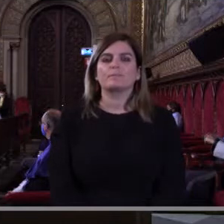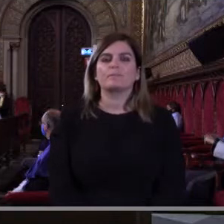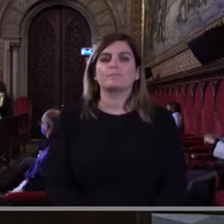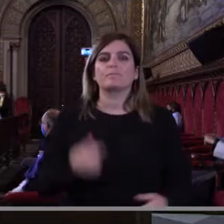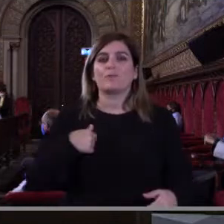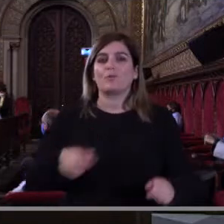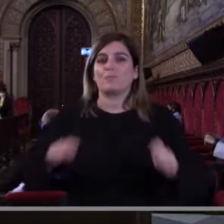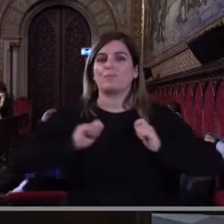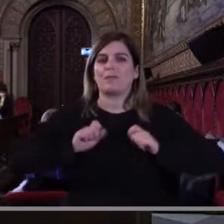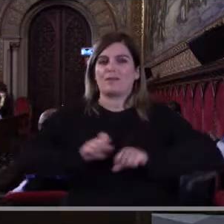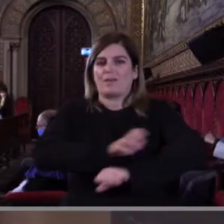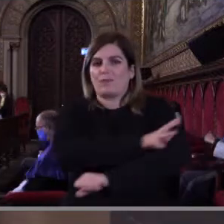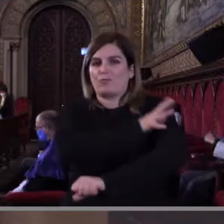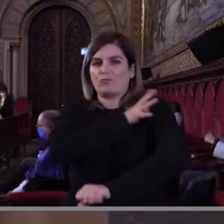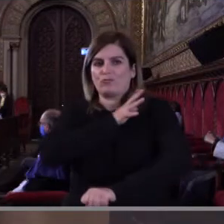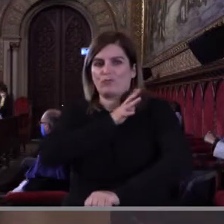Emoció.